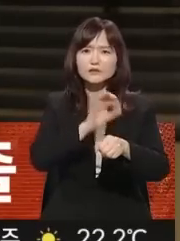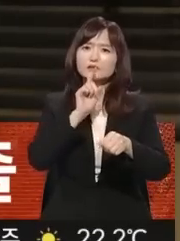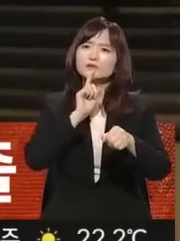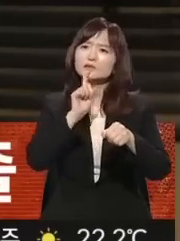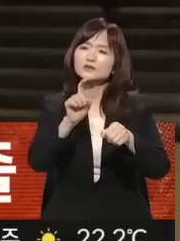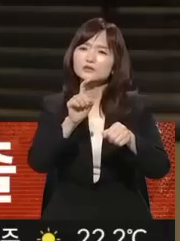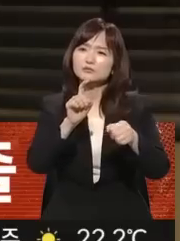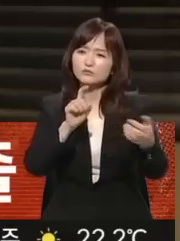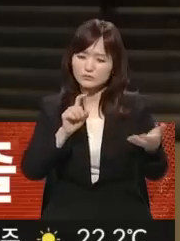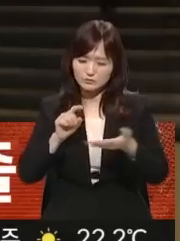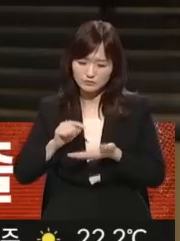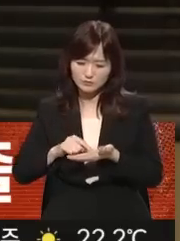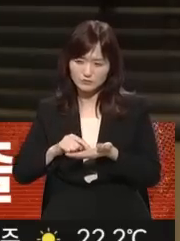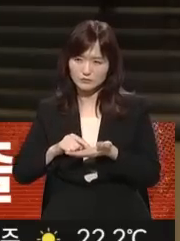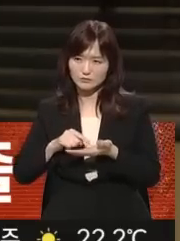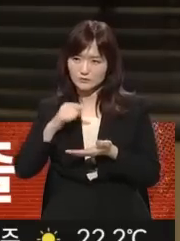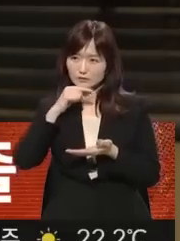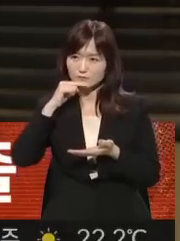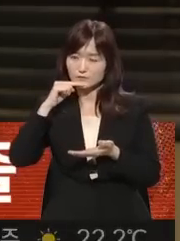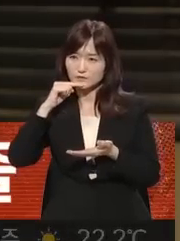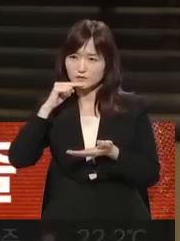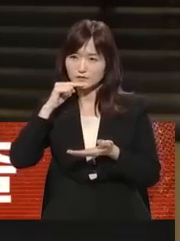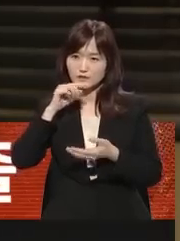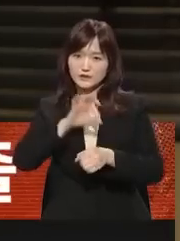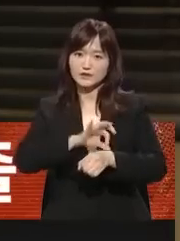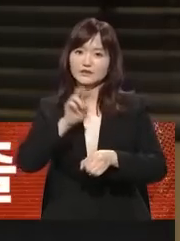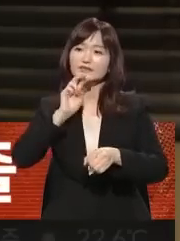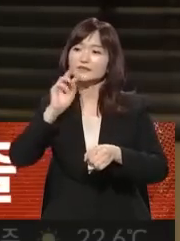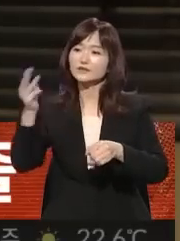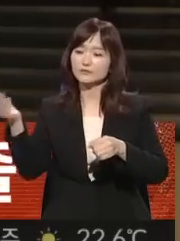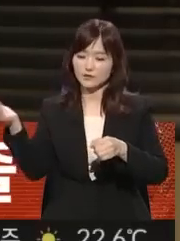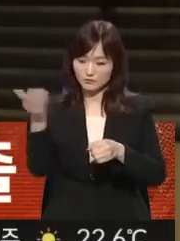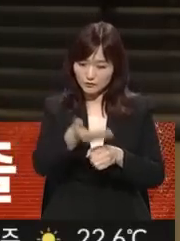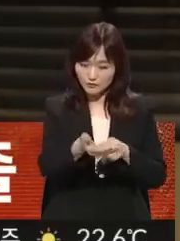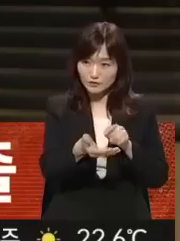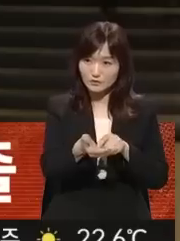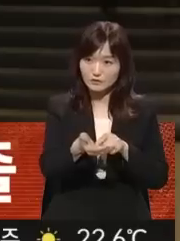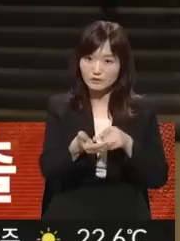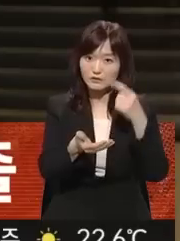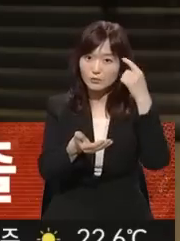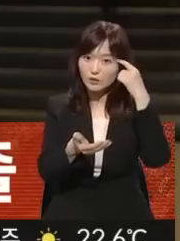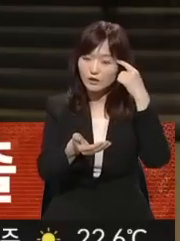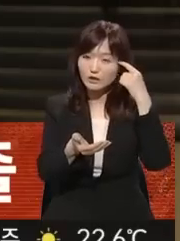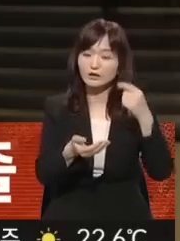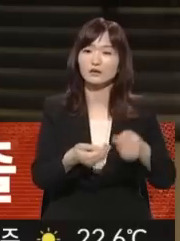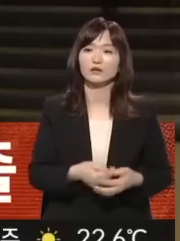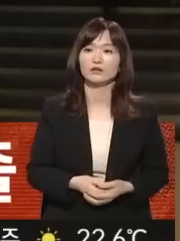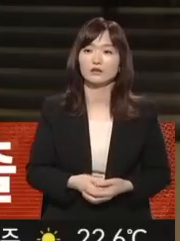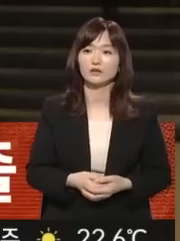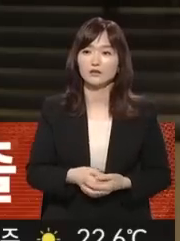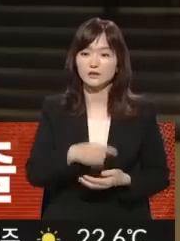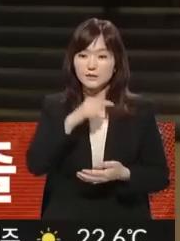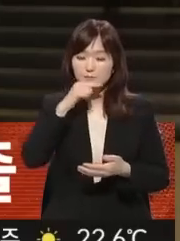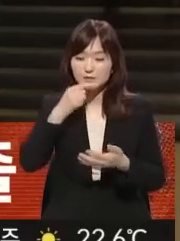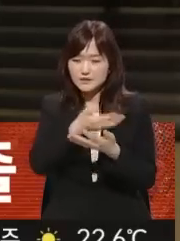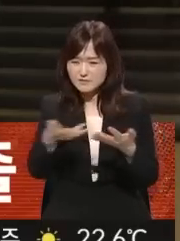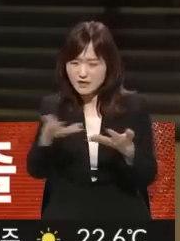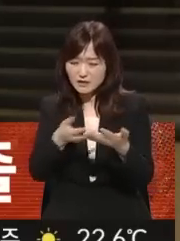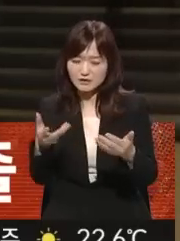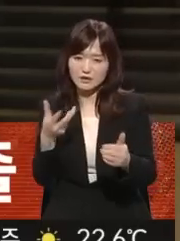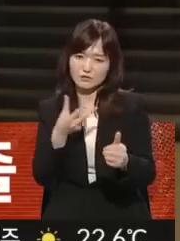감정서가 왔는데 혈액원에서 피를 10시 23분에 내줬다는 건 혈액으로 피를 왜 줍니까 피를 수혈을 해야 되니까